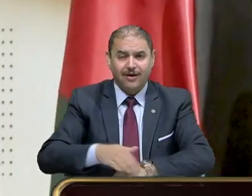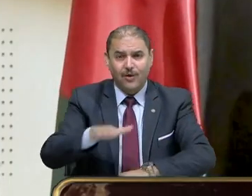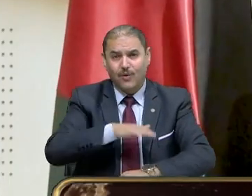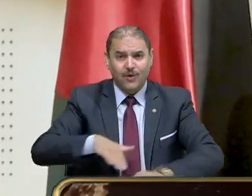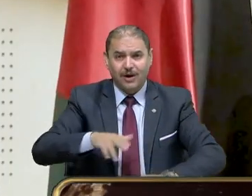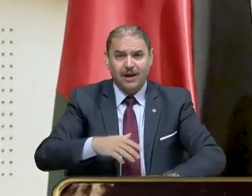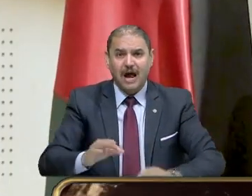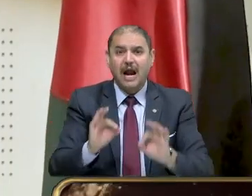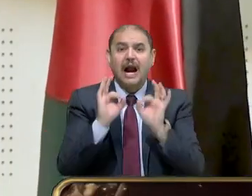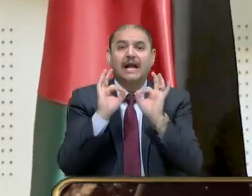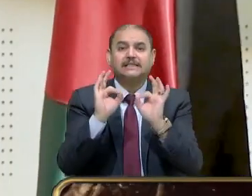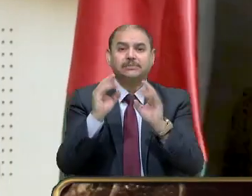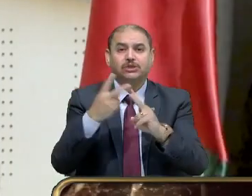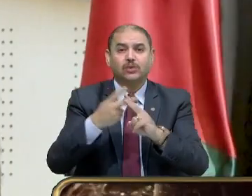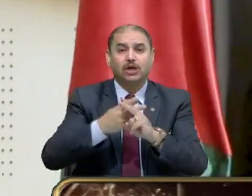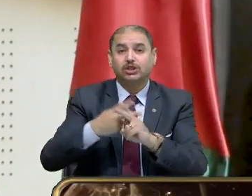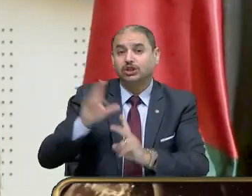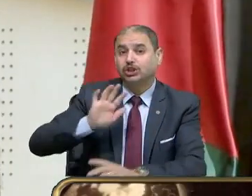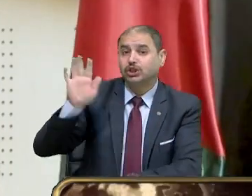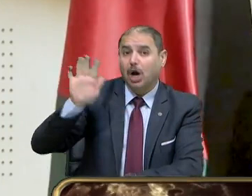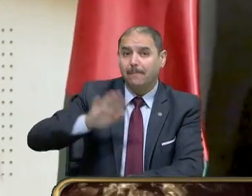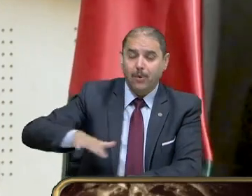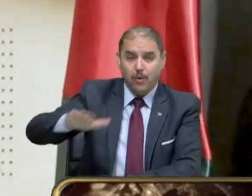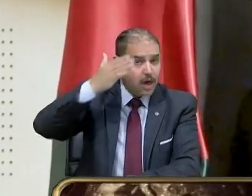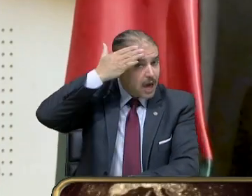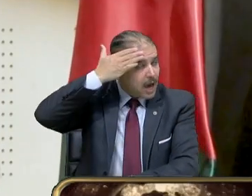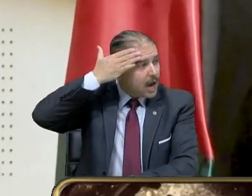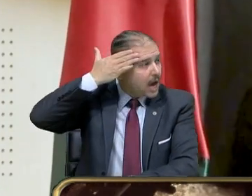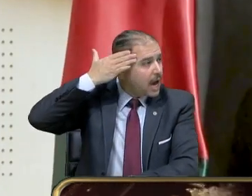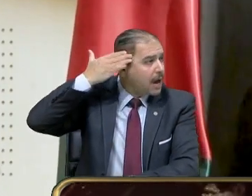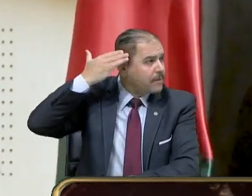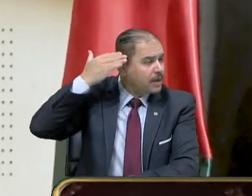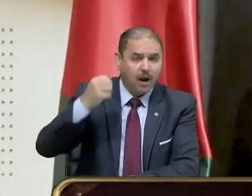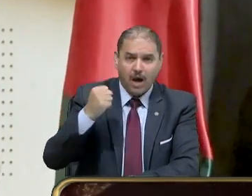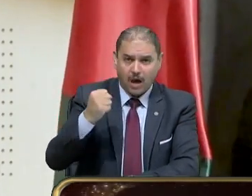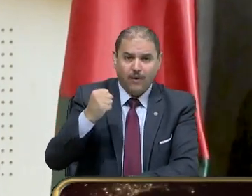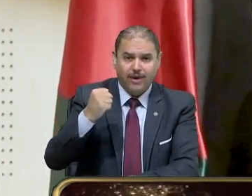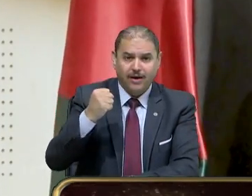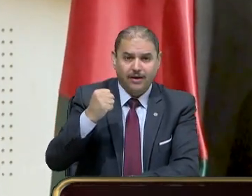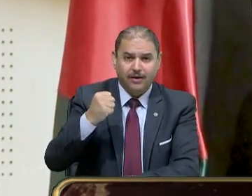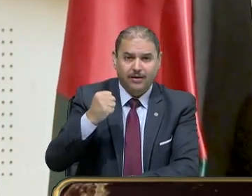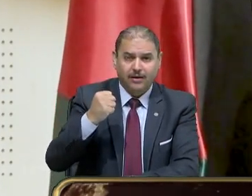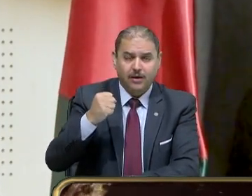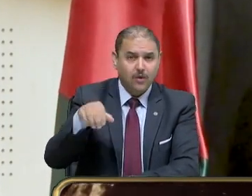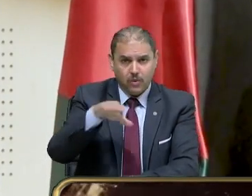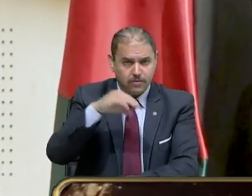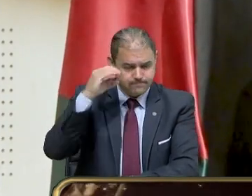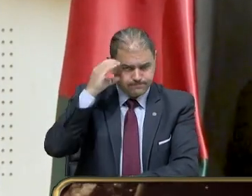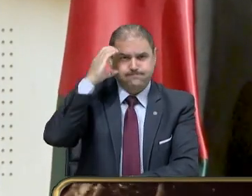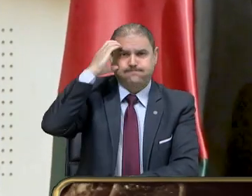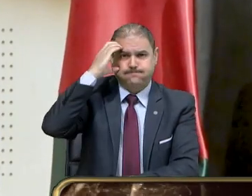في تناغم وتلاحم، وسيبقى شعبنا العظيم بإذن الله في حالة من الوعي